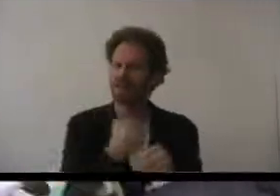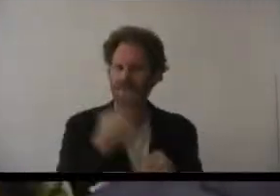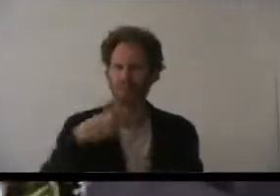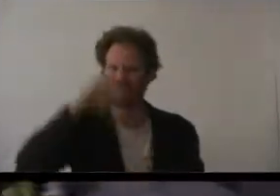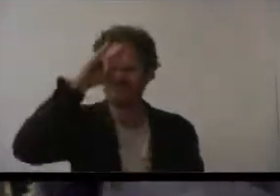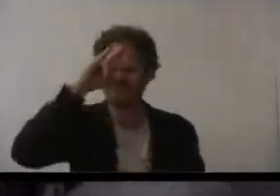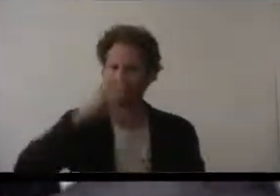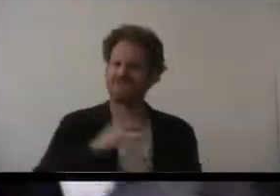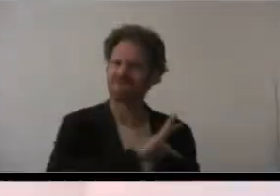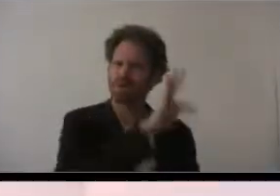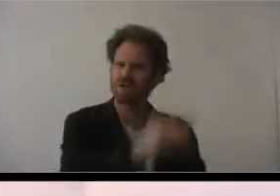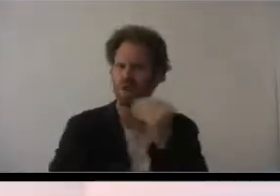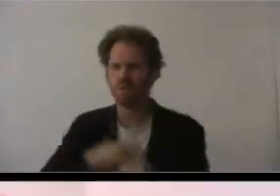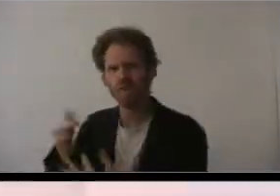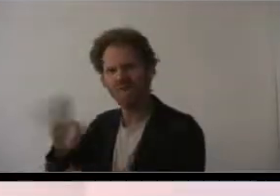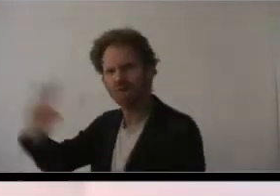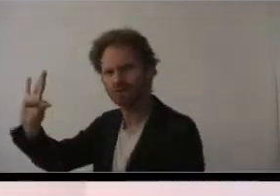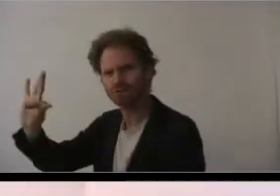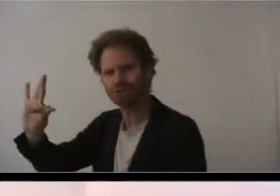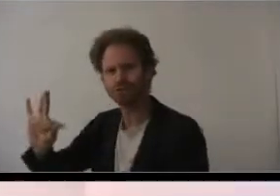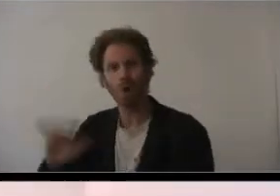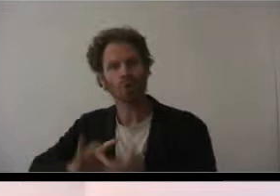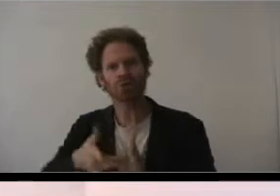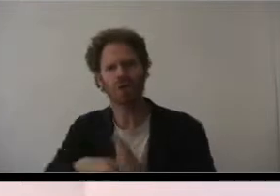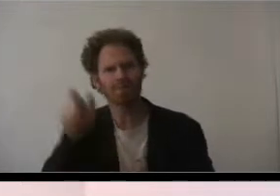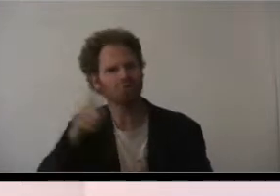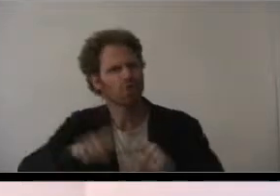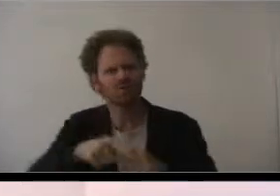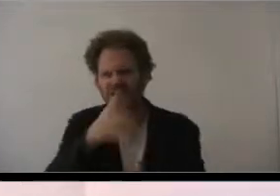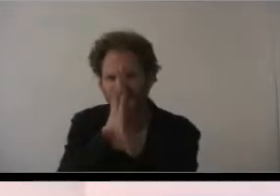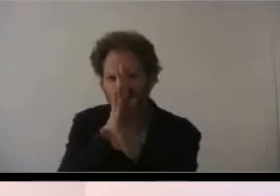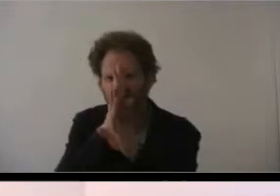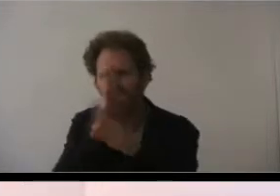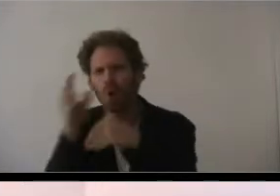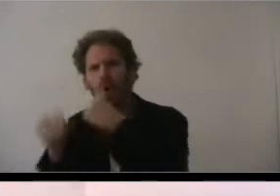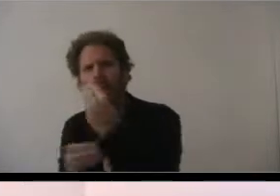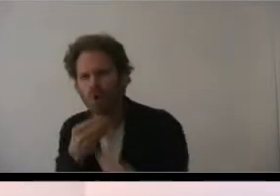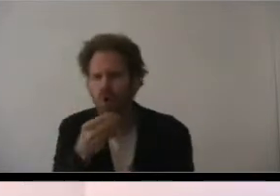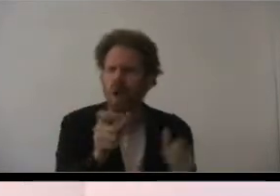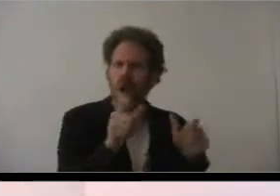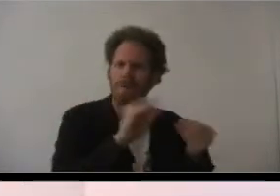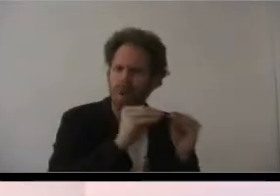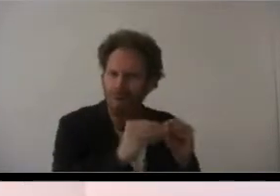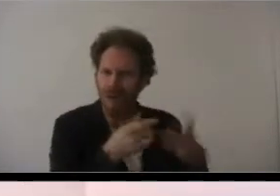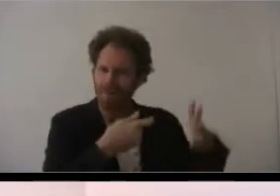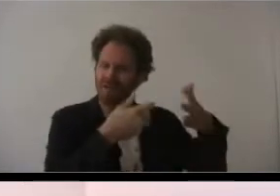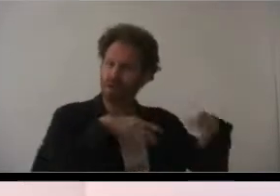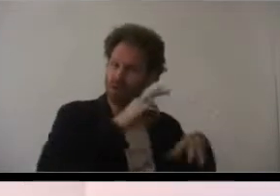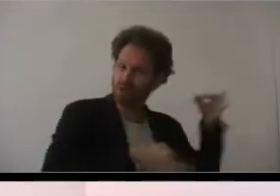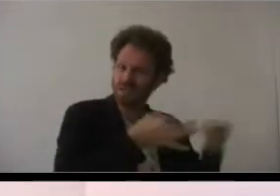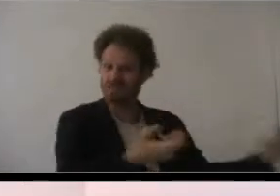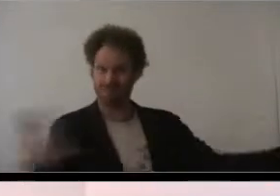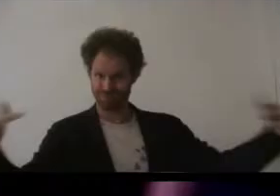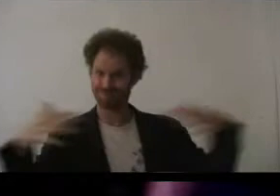et au service de la France. Tous ceux qui ont envie d'y participer. De nous donner leurs idées. Et de construire cette alternative.